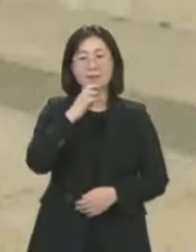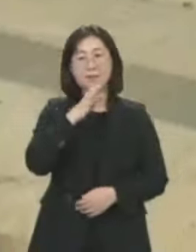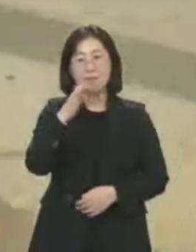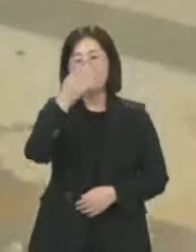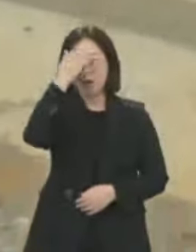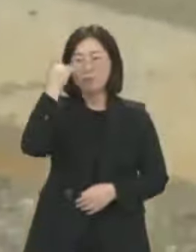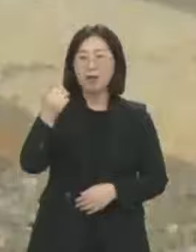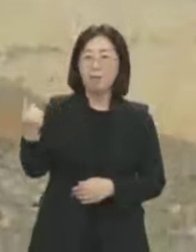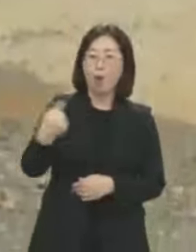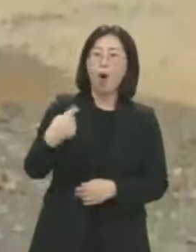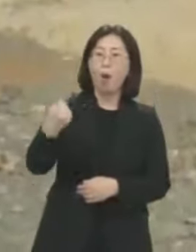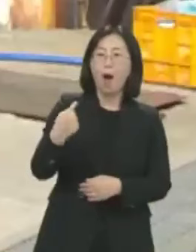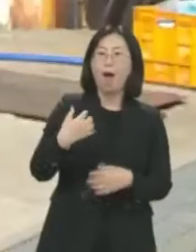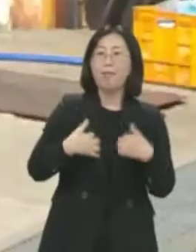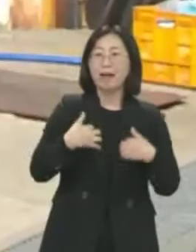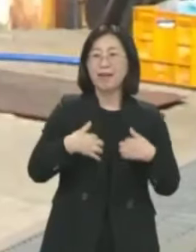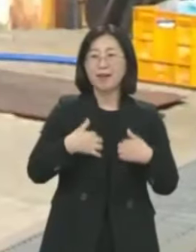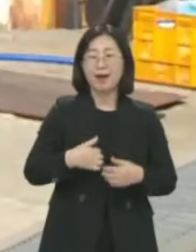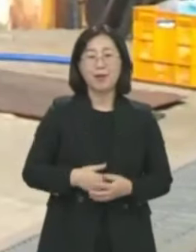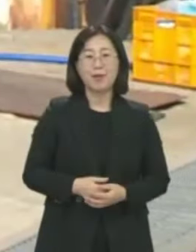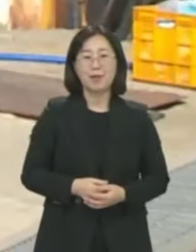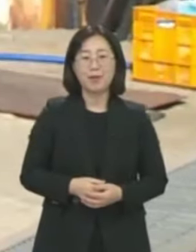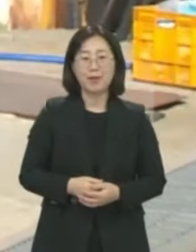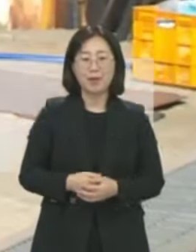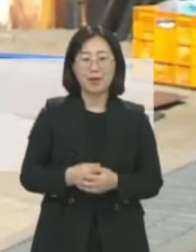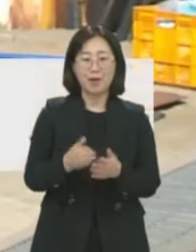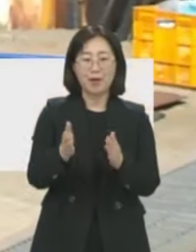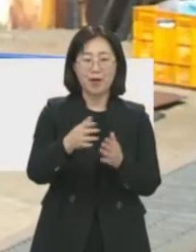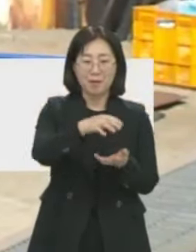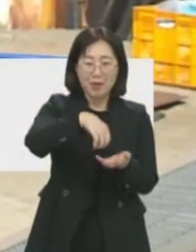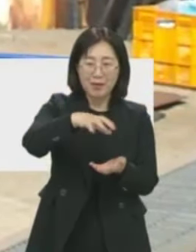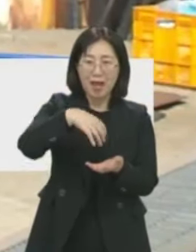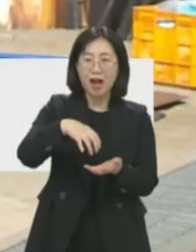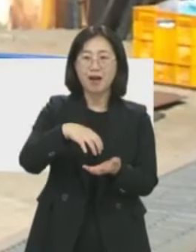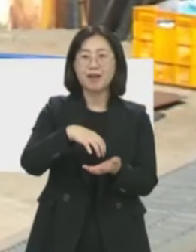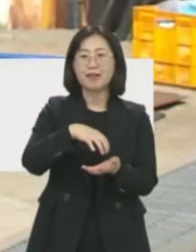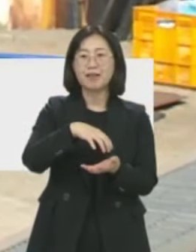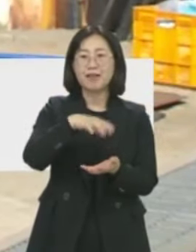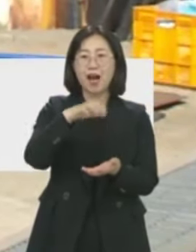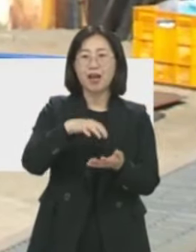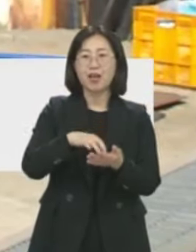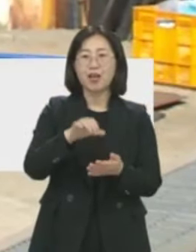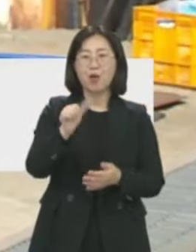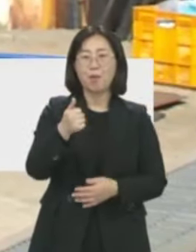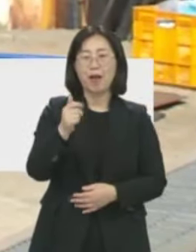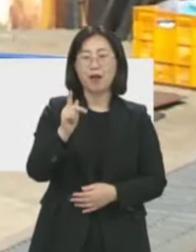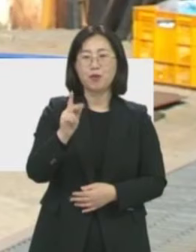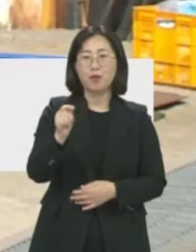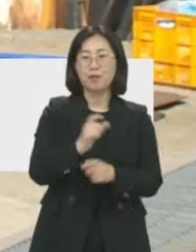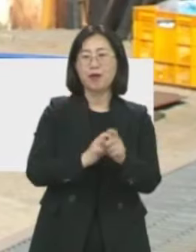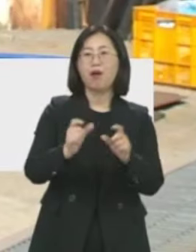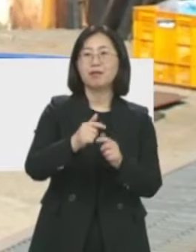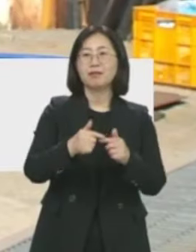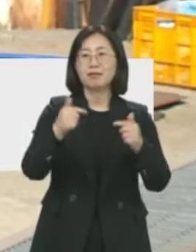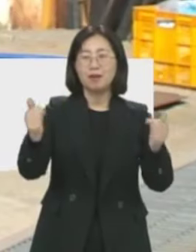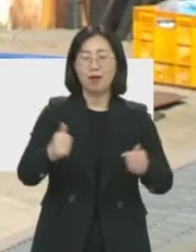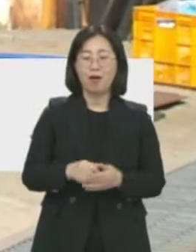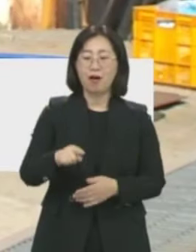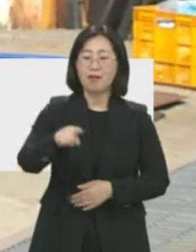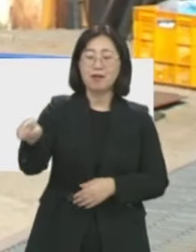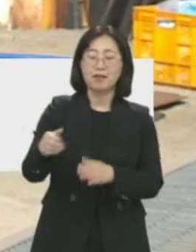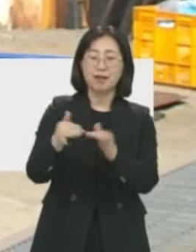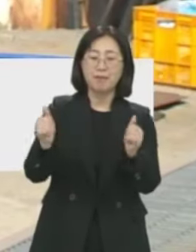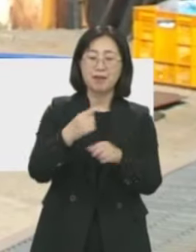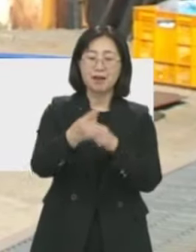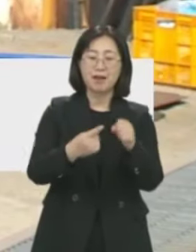반기고 있습니다. 업 생산량이 하루에 나가면 한 500kg 정도 늘어나서 아주 저는 기쁘고요. 이분들이